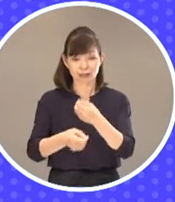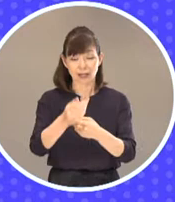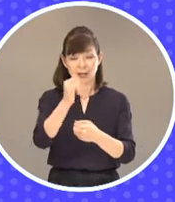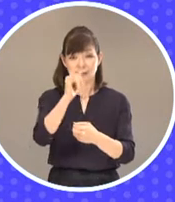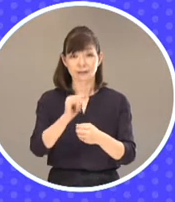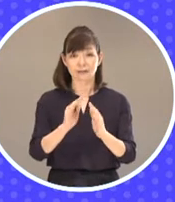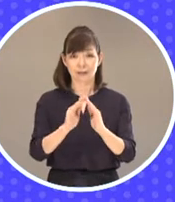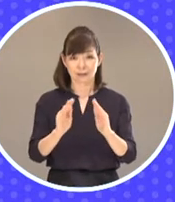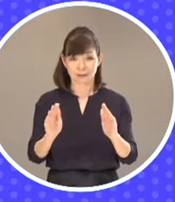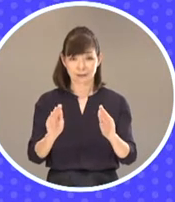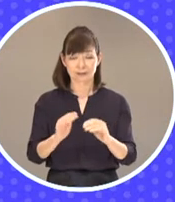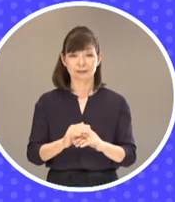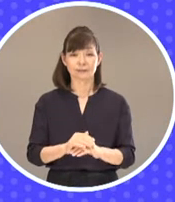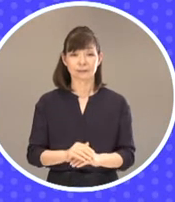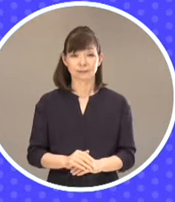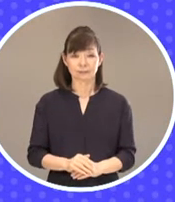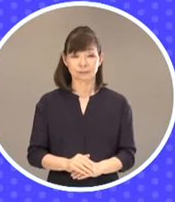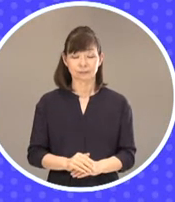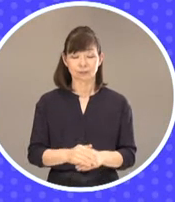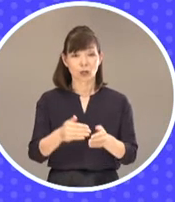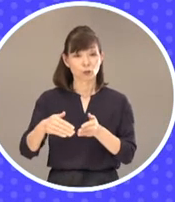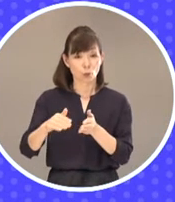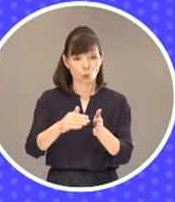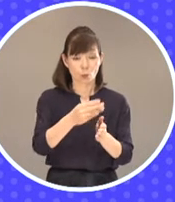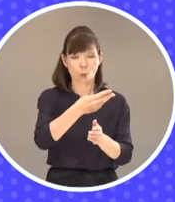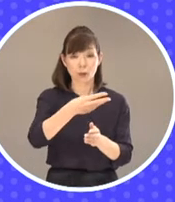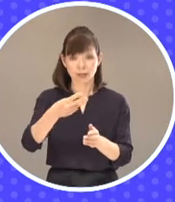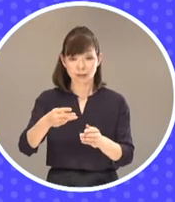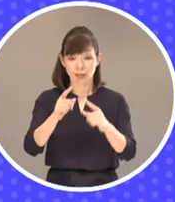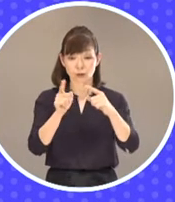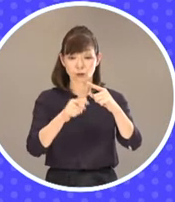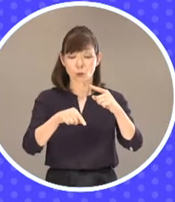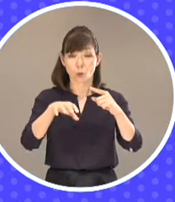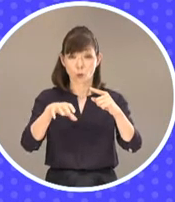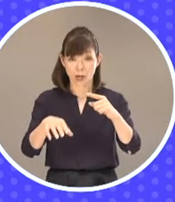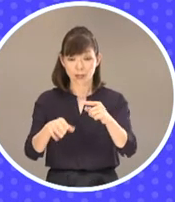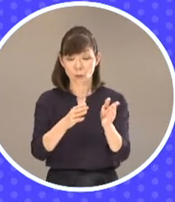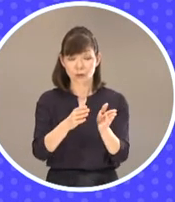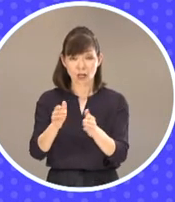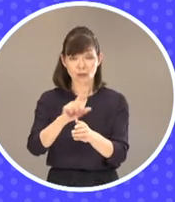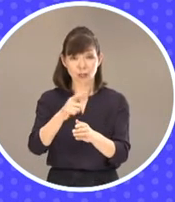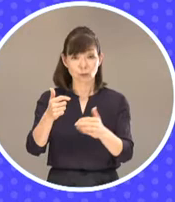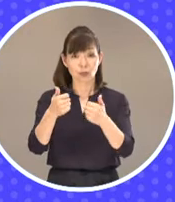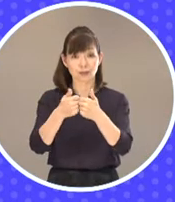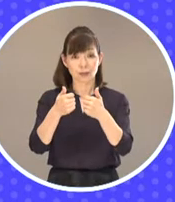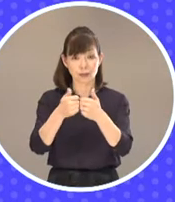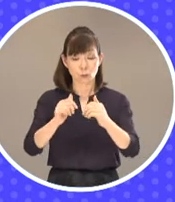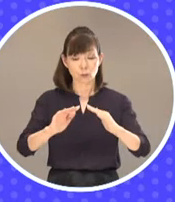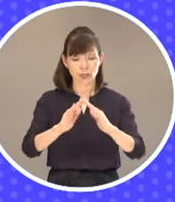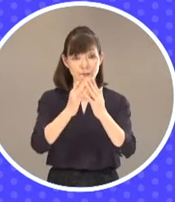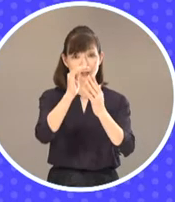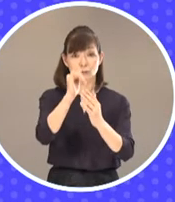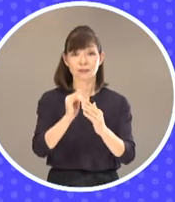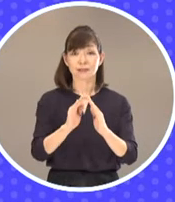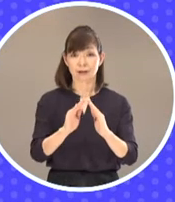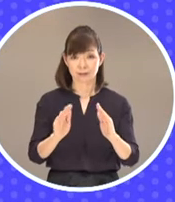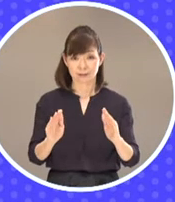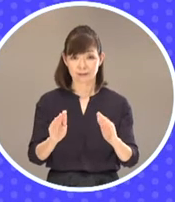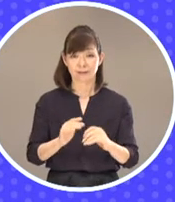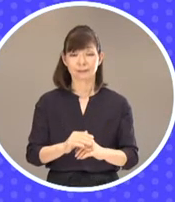会。道路や河川、公園の整備などについて話し合う建設委員会。